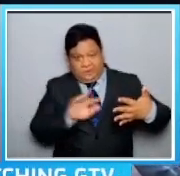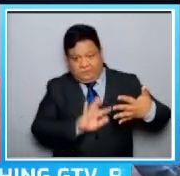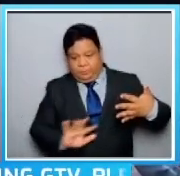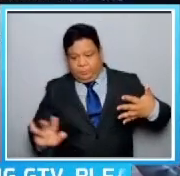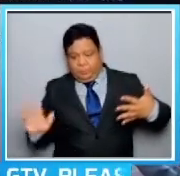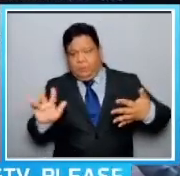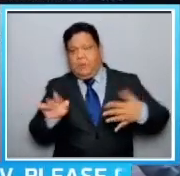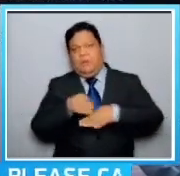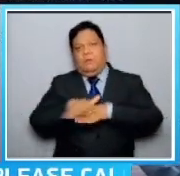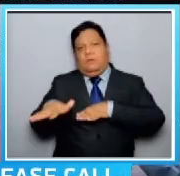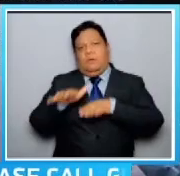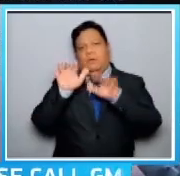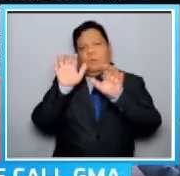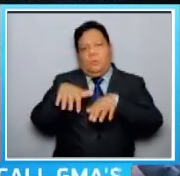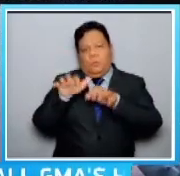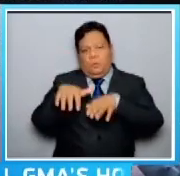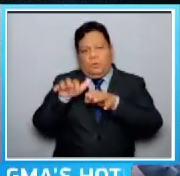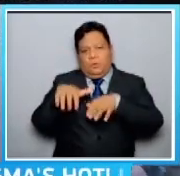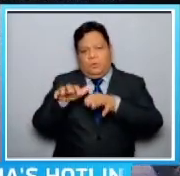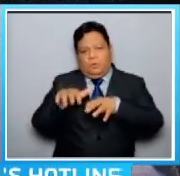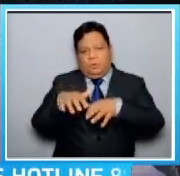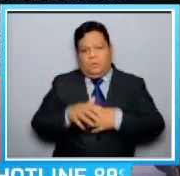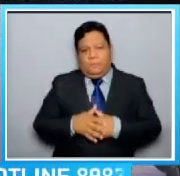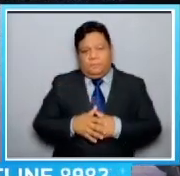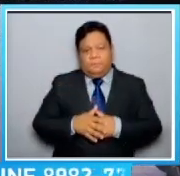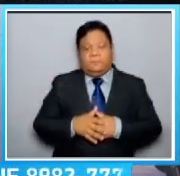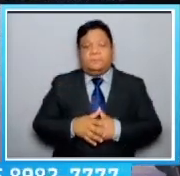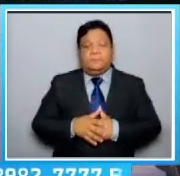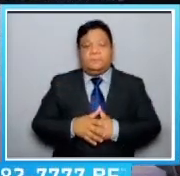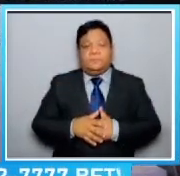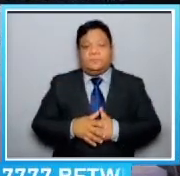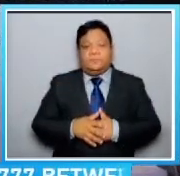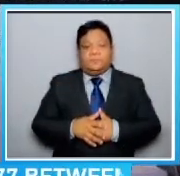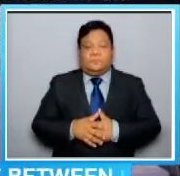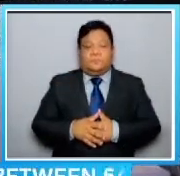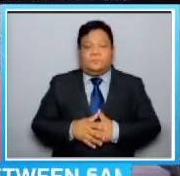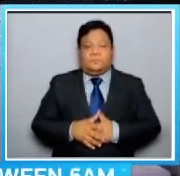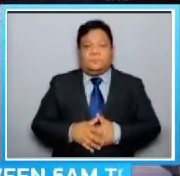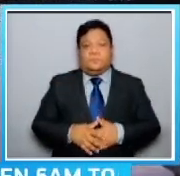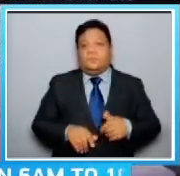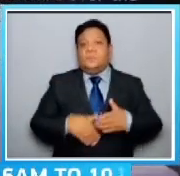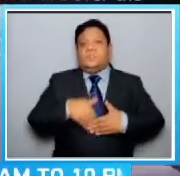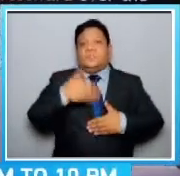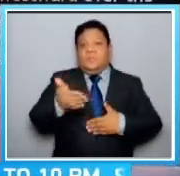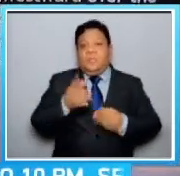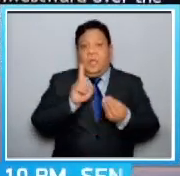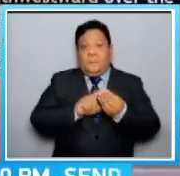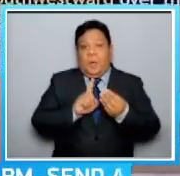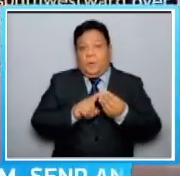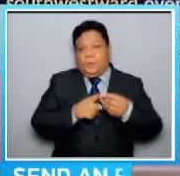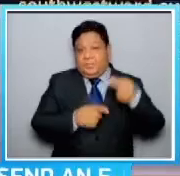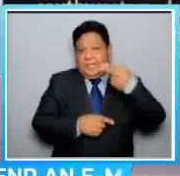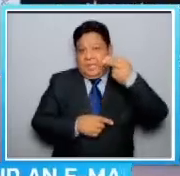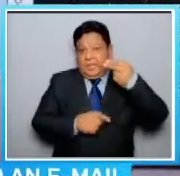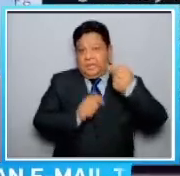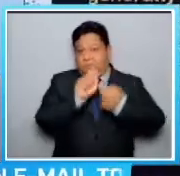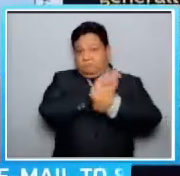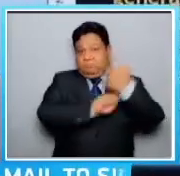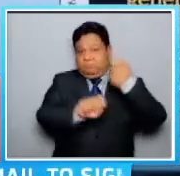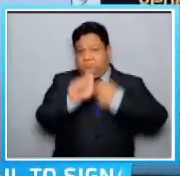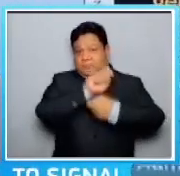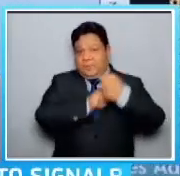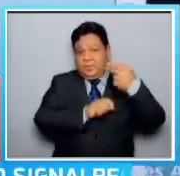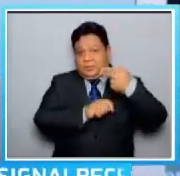area. Okay, for the super typhoon, so nakikita natin sa ating trough. So as of 8 a.m., nasa labas pa